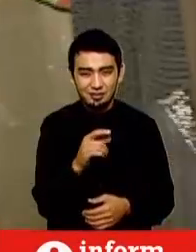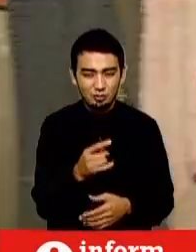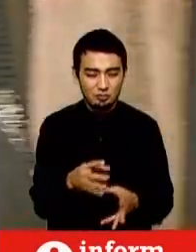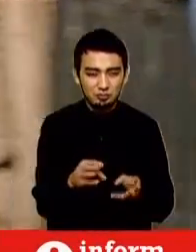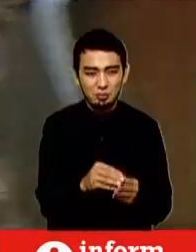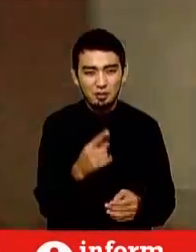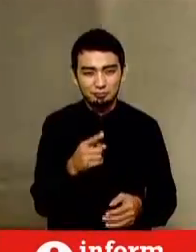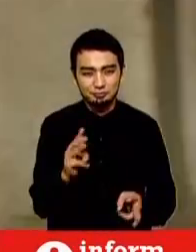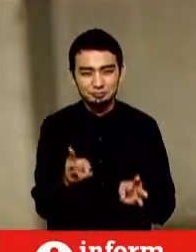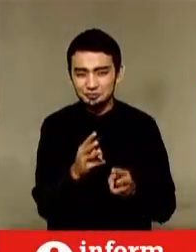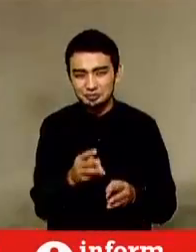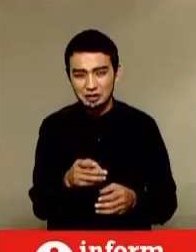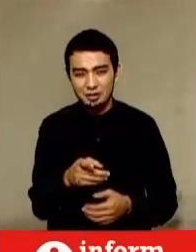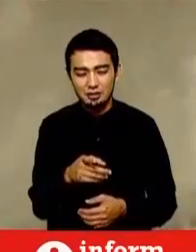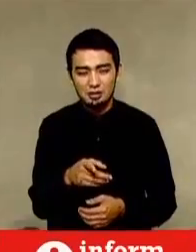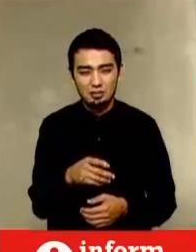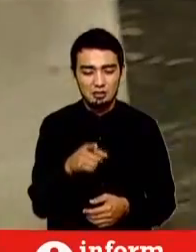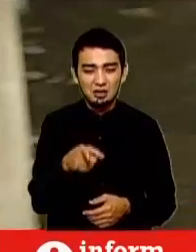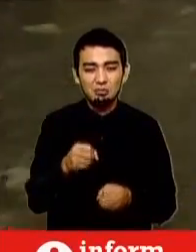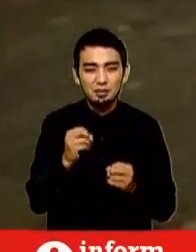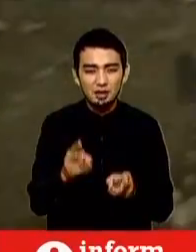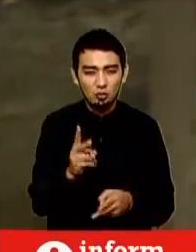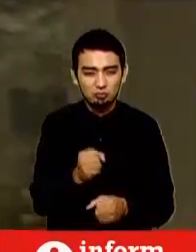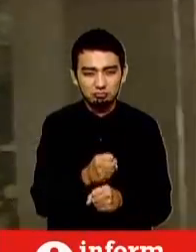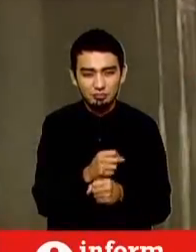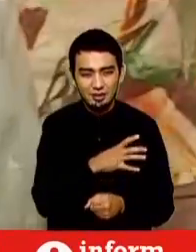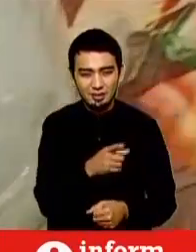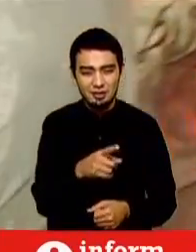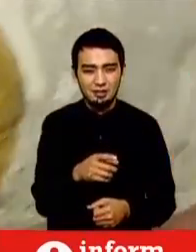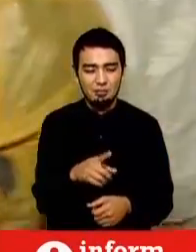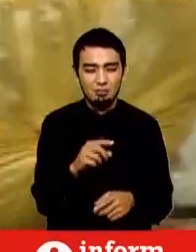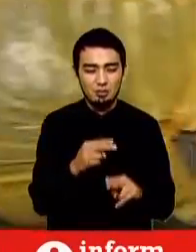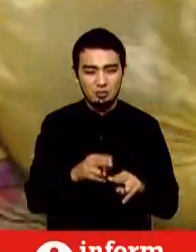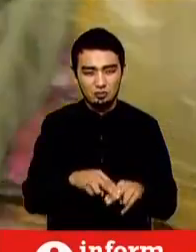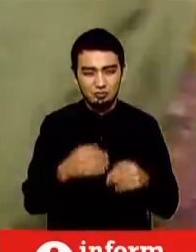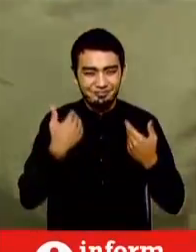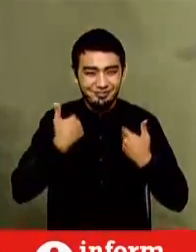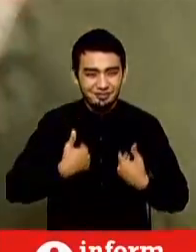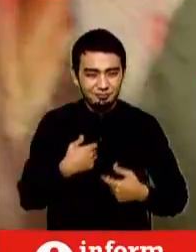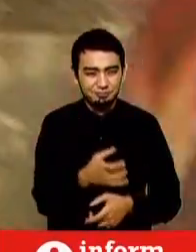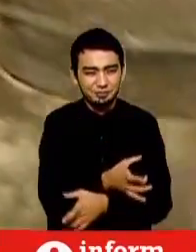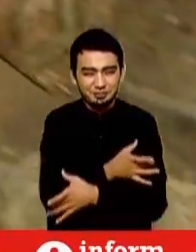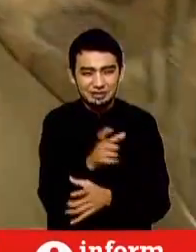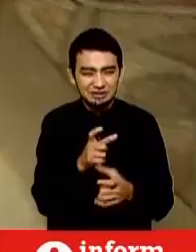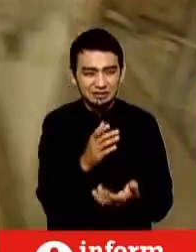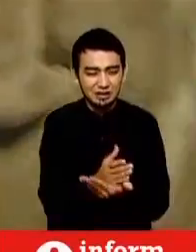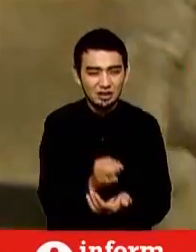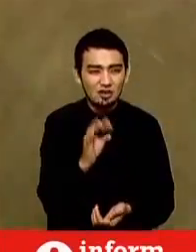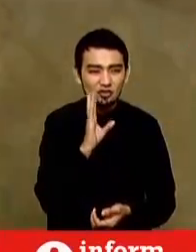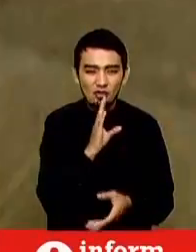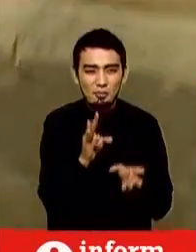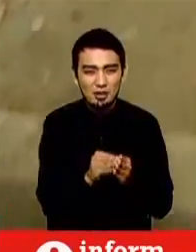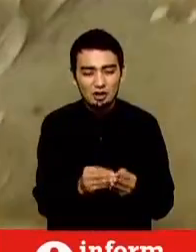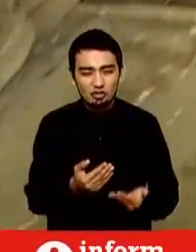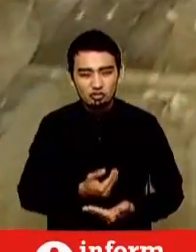емес, әдейі өлтірілуі мүмкін. Себебі денесінде көптеген жарақат іздері бар екен. Ал бұл іске күдікті ретінде әйелмен бірге тұрған